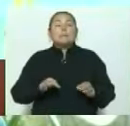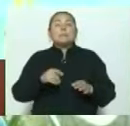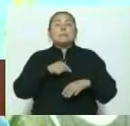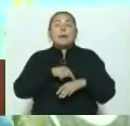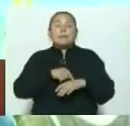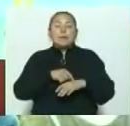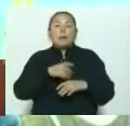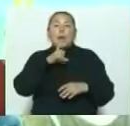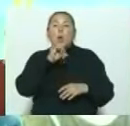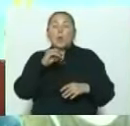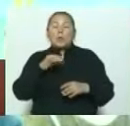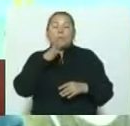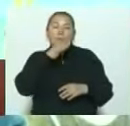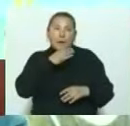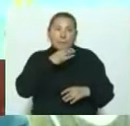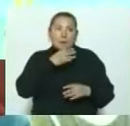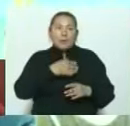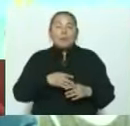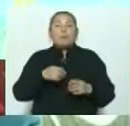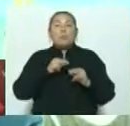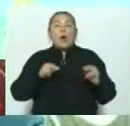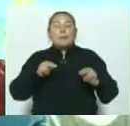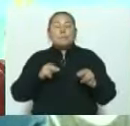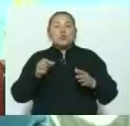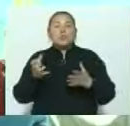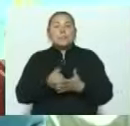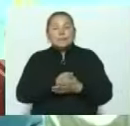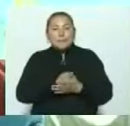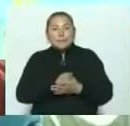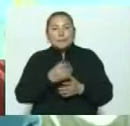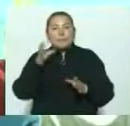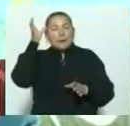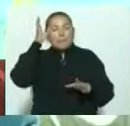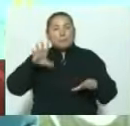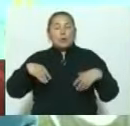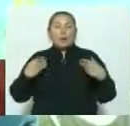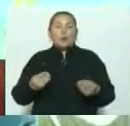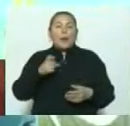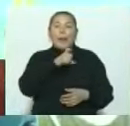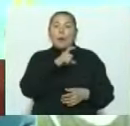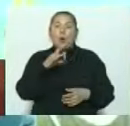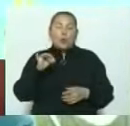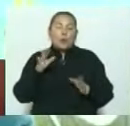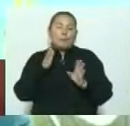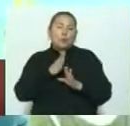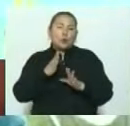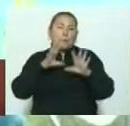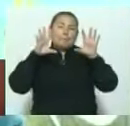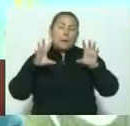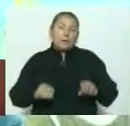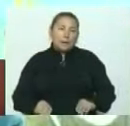сағаттар, немесе мұғалімдердің жетістіктері осы күнге дейін барлық білім беру ұйымы бойынша экология бағытындағы жетістіктердің